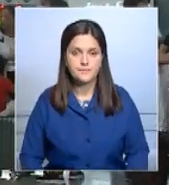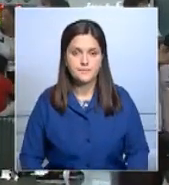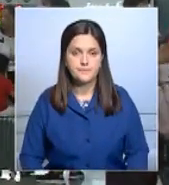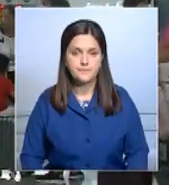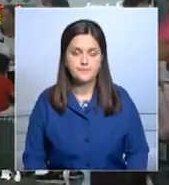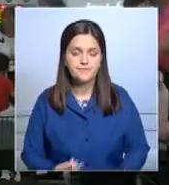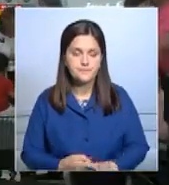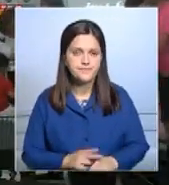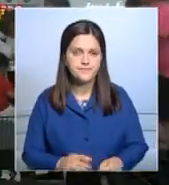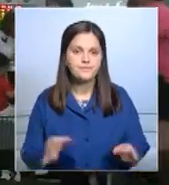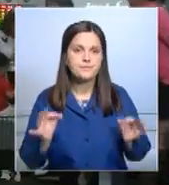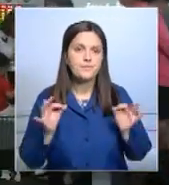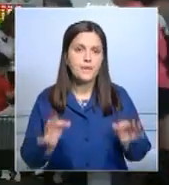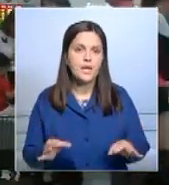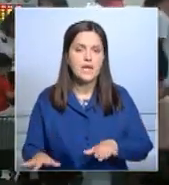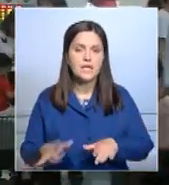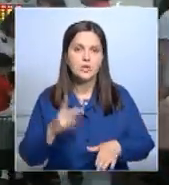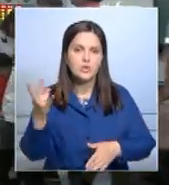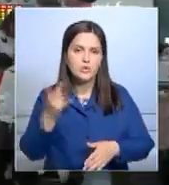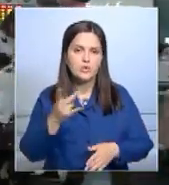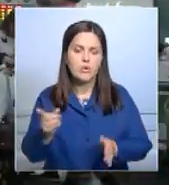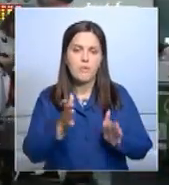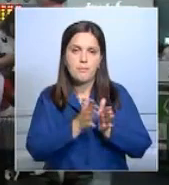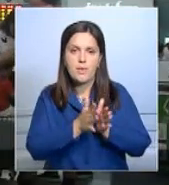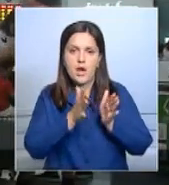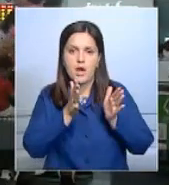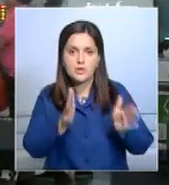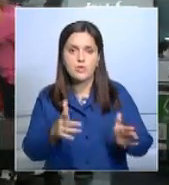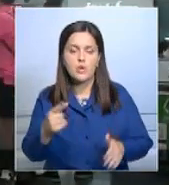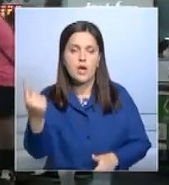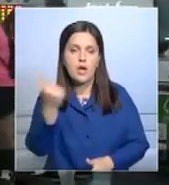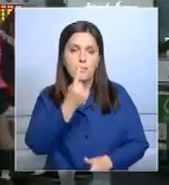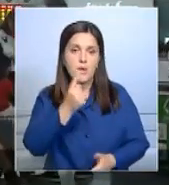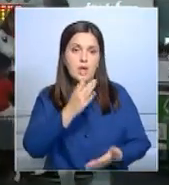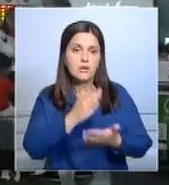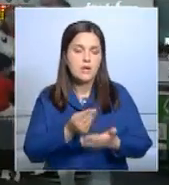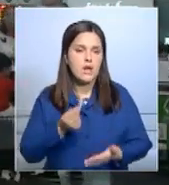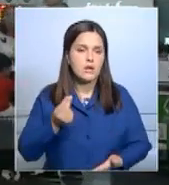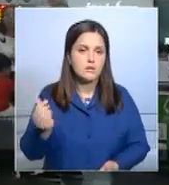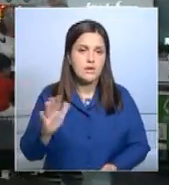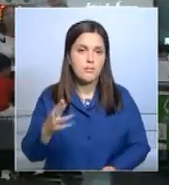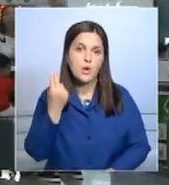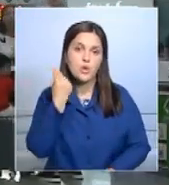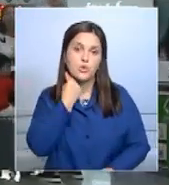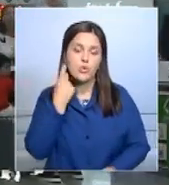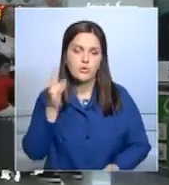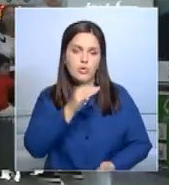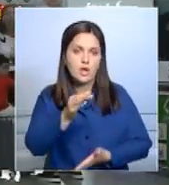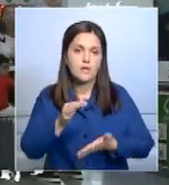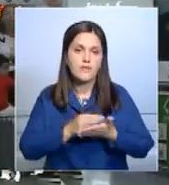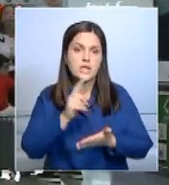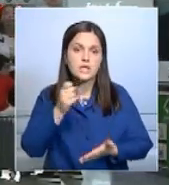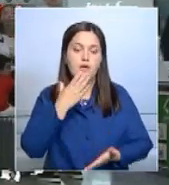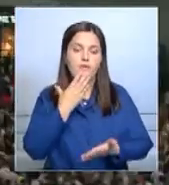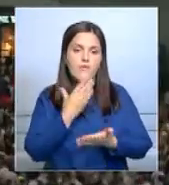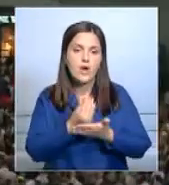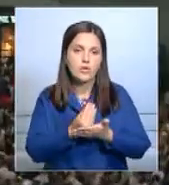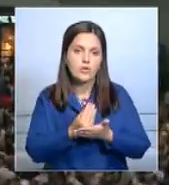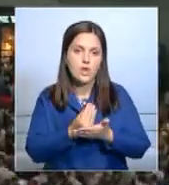По-моему, это правильная тактика – позорить должников. Ведь они первыми нечестно поступили с другими. Они должны отвечать за свою